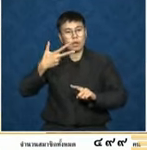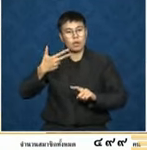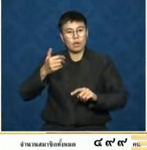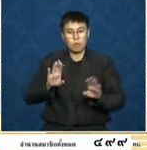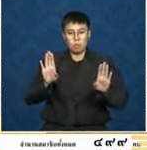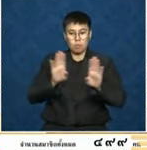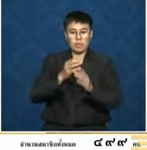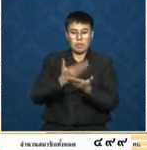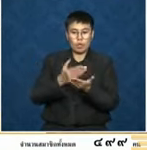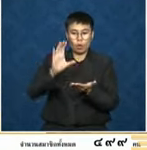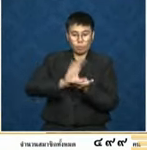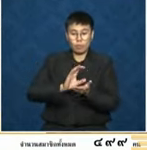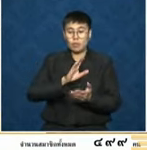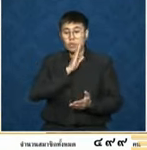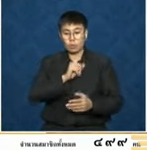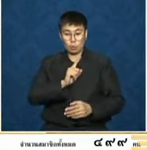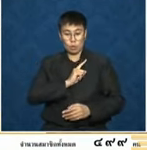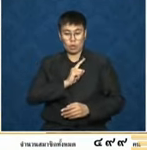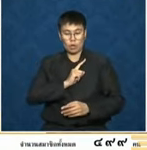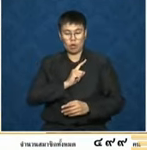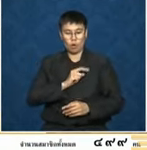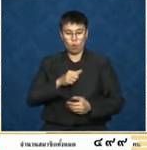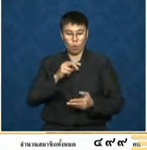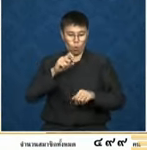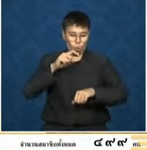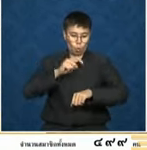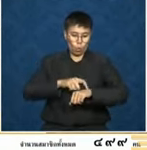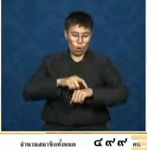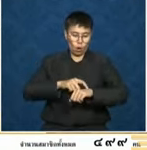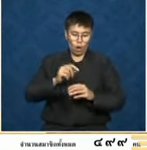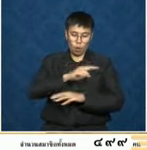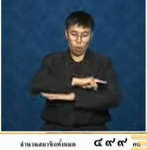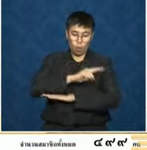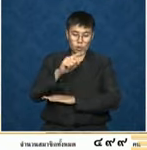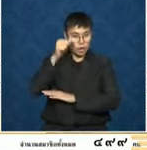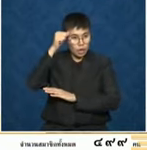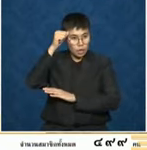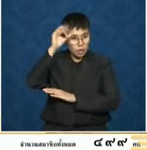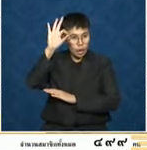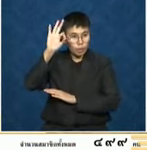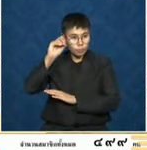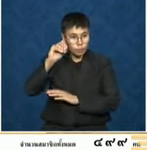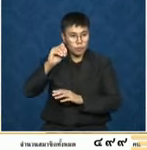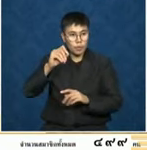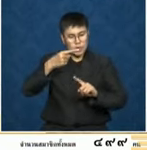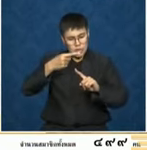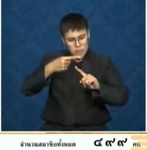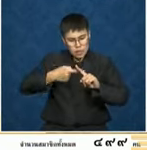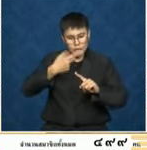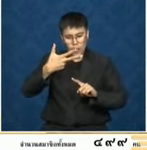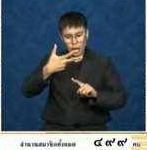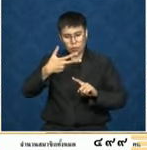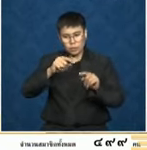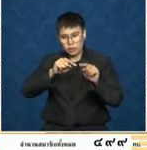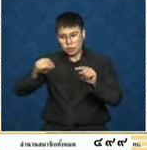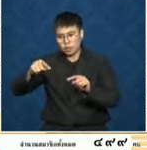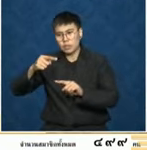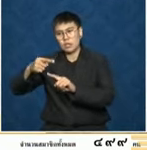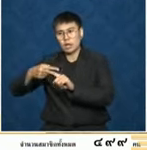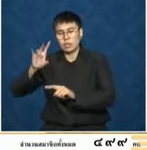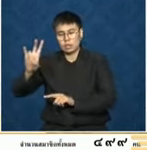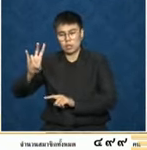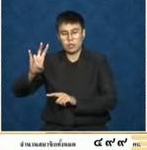อยถ้าเป็นบุคคลธรรมดาก็90วันนะครับต้องยื่นภาษีภายในมีนาก็ช่วงมีนาถึงสิงหาเนี่ยรัฐก็จะเริ่มจัดเก็บรายได้ได้นะ